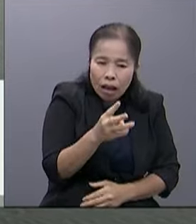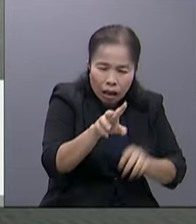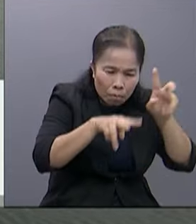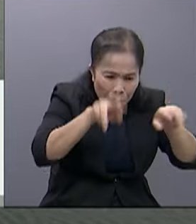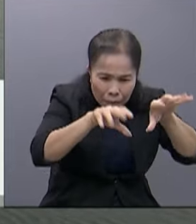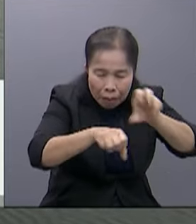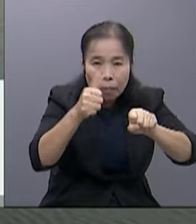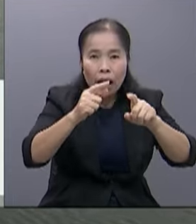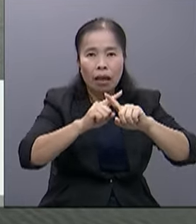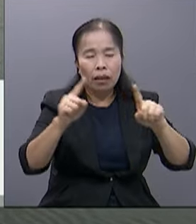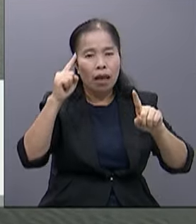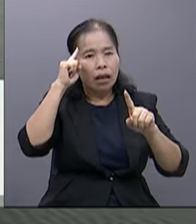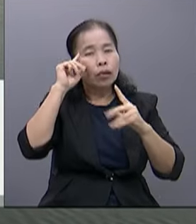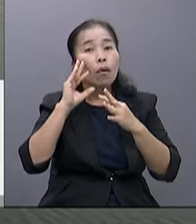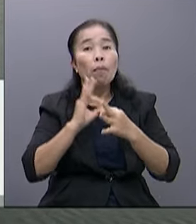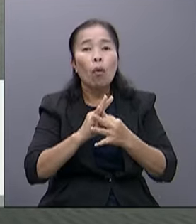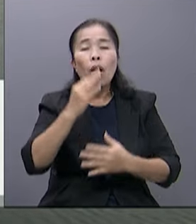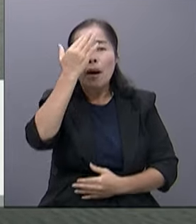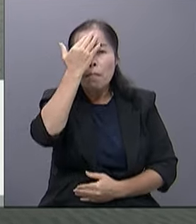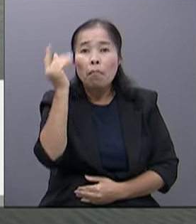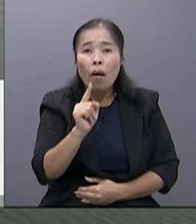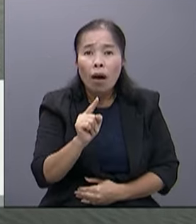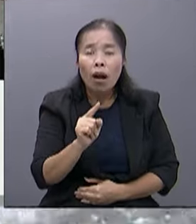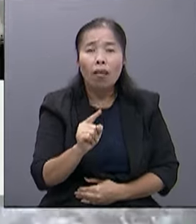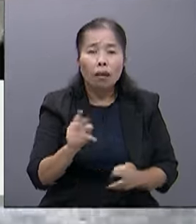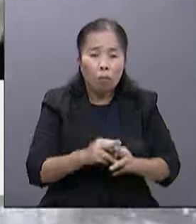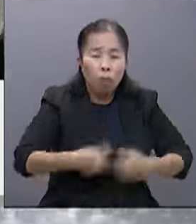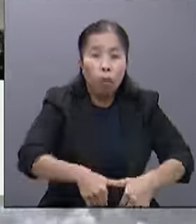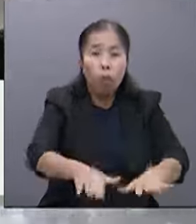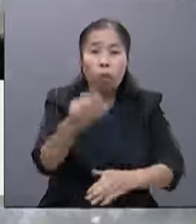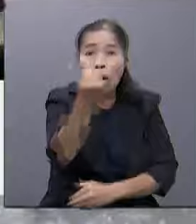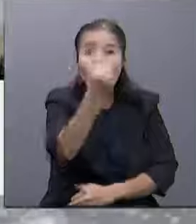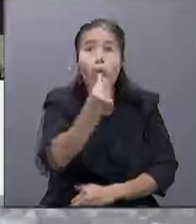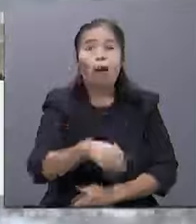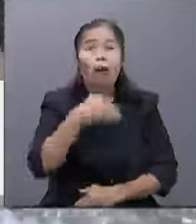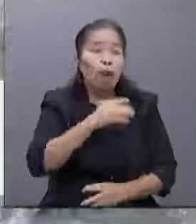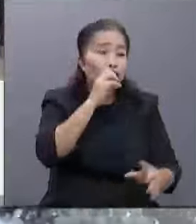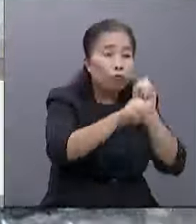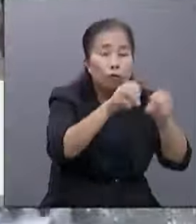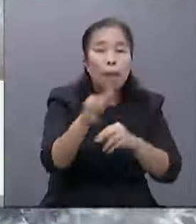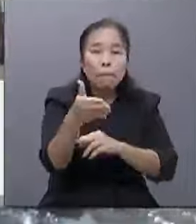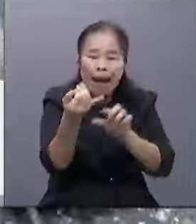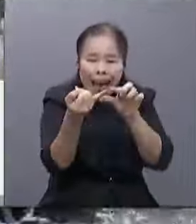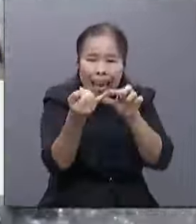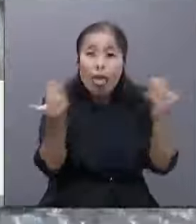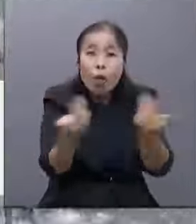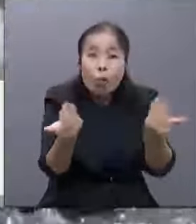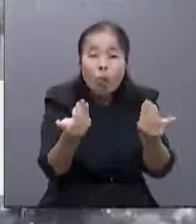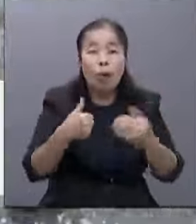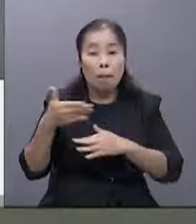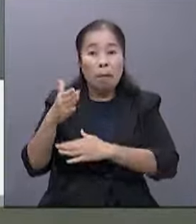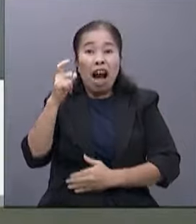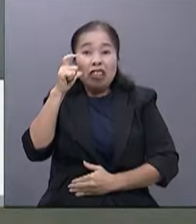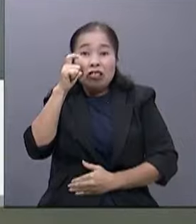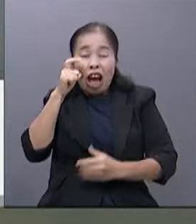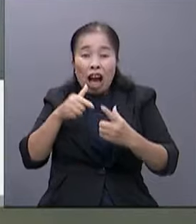ต่ก็น่ากังวลนะคะเพราะมันขยายพันธุ์ได้เร็วกินสัตว์น้ำขนาดเล็กอื่นๆได้แทบจะทุกชนิดแล้วก็